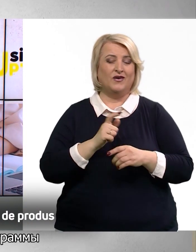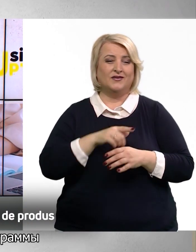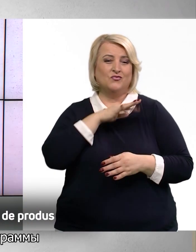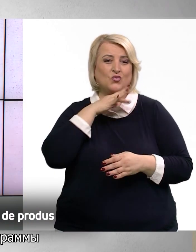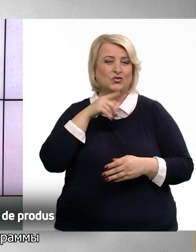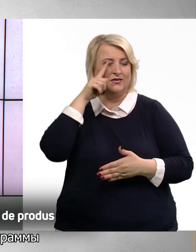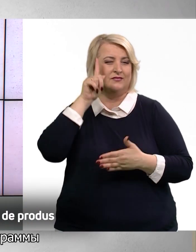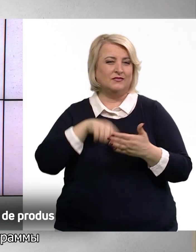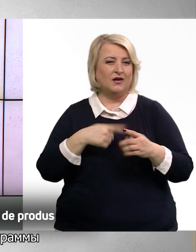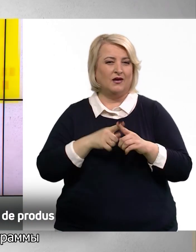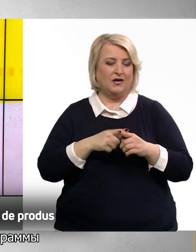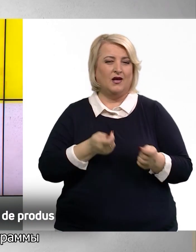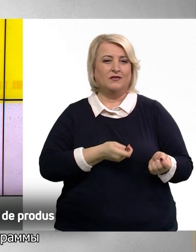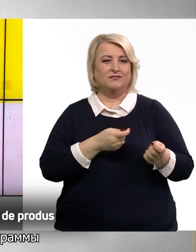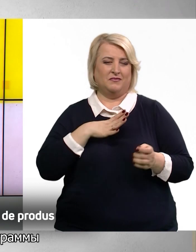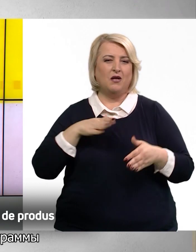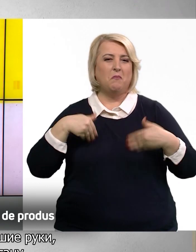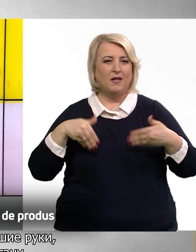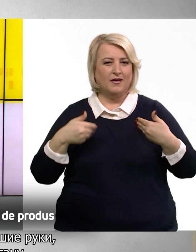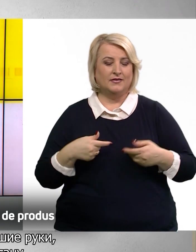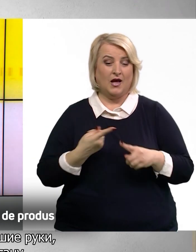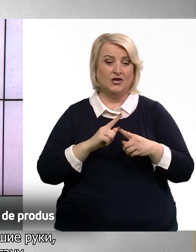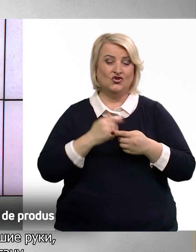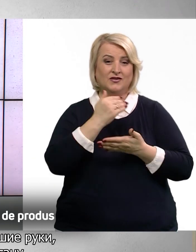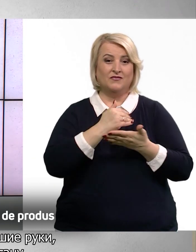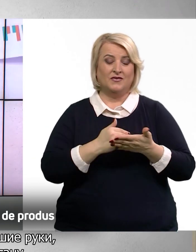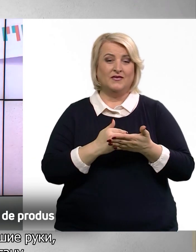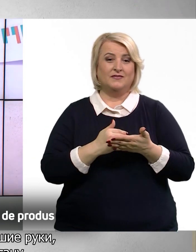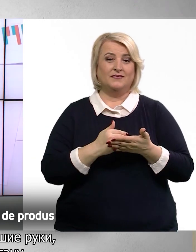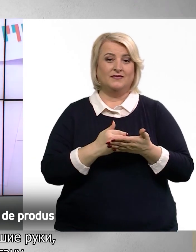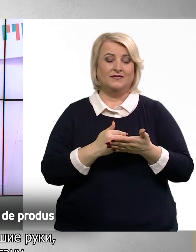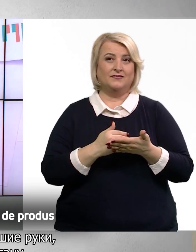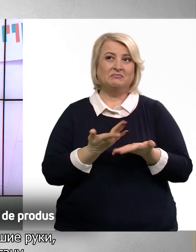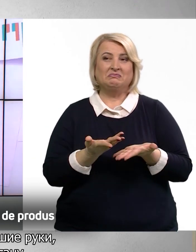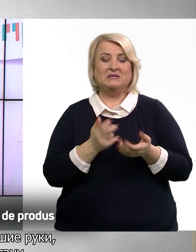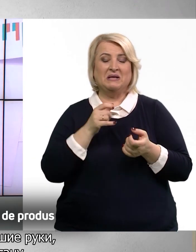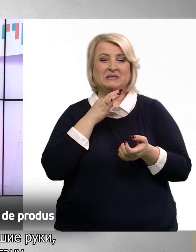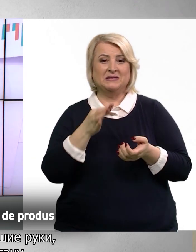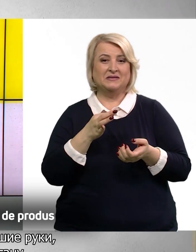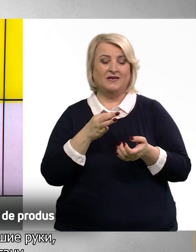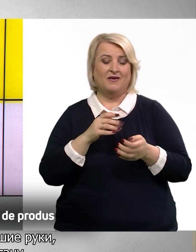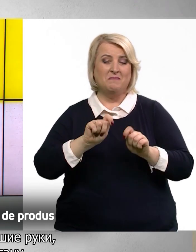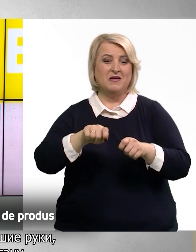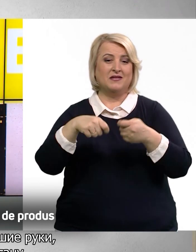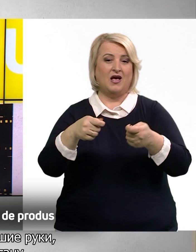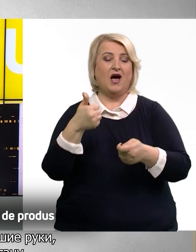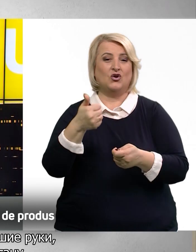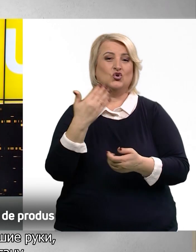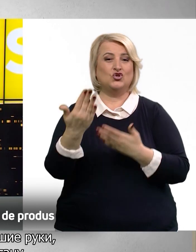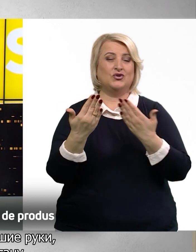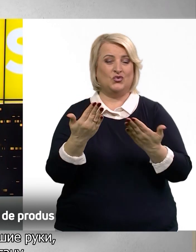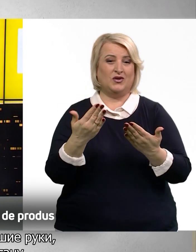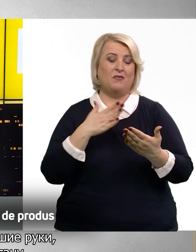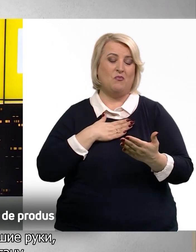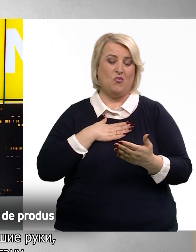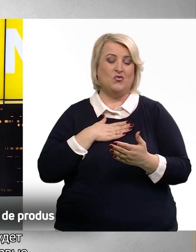și gândesc că am adus utilitate în casele voastre. Această emisiune merge în, cum se zice, mâini bune. Colegul